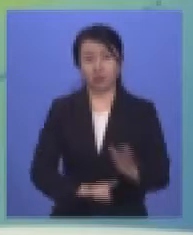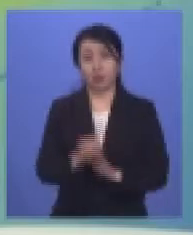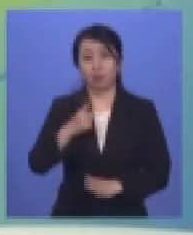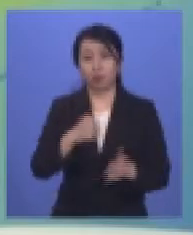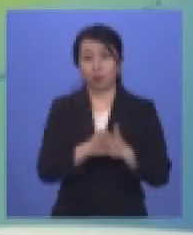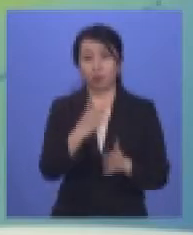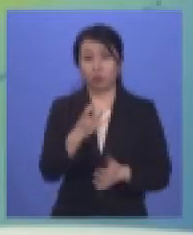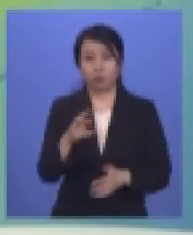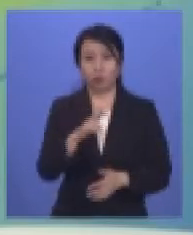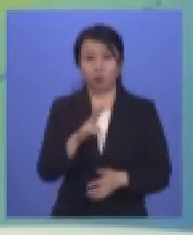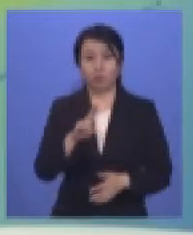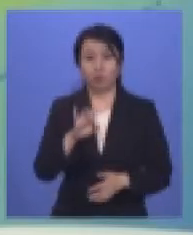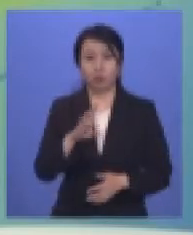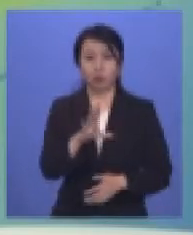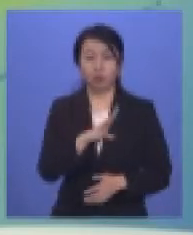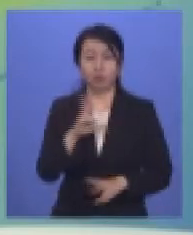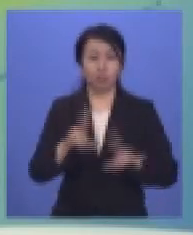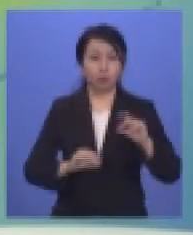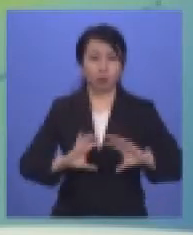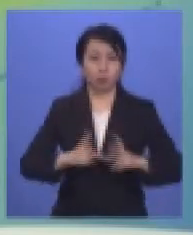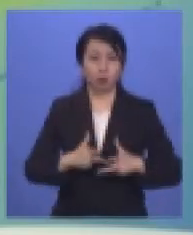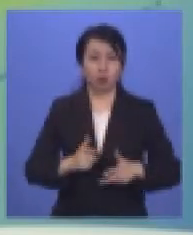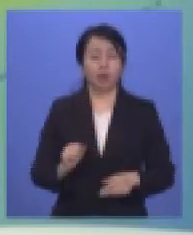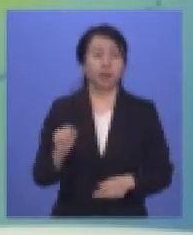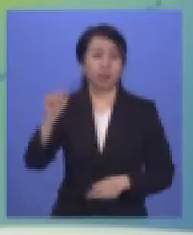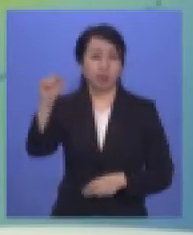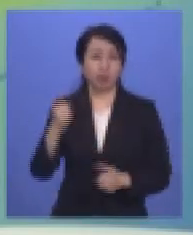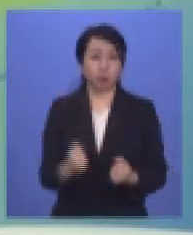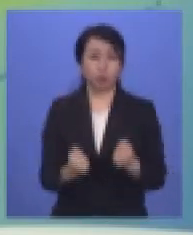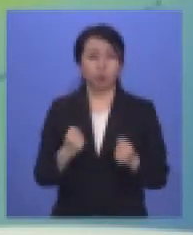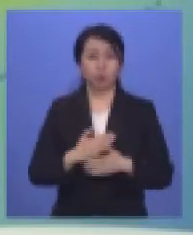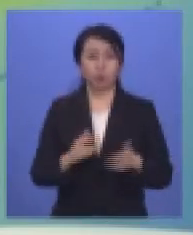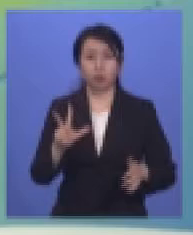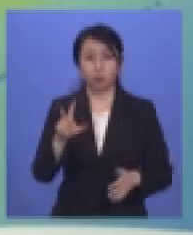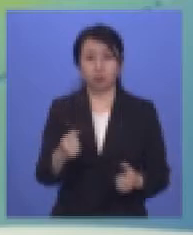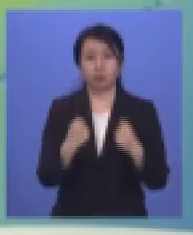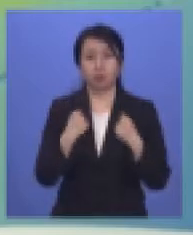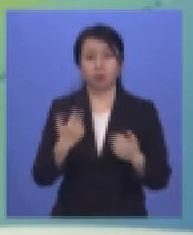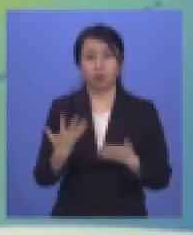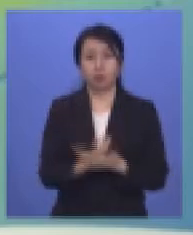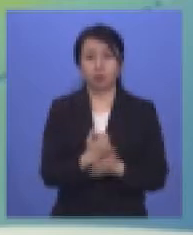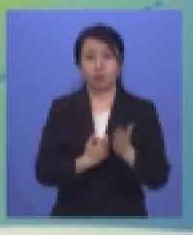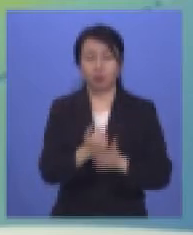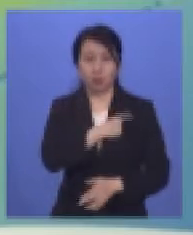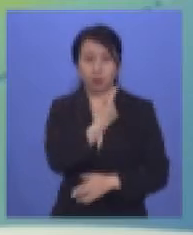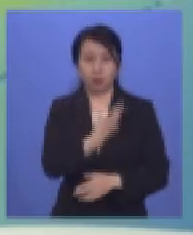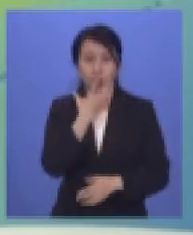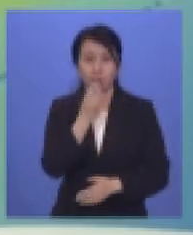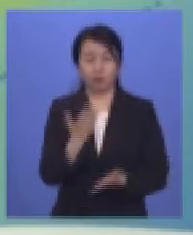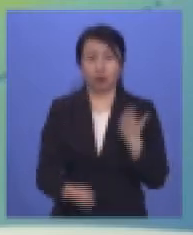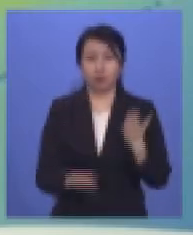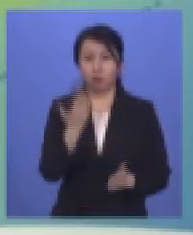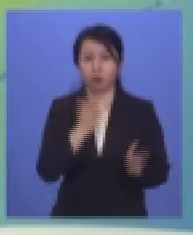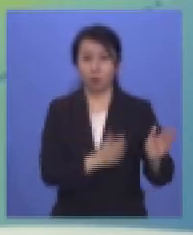С 1 по 4 июля в Бишкеке прошел чемпионат мира по деревому спорту. Более 300 спортсменов собрались выявить